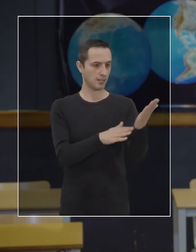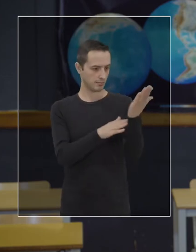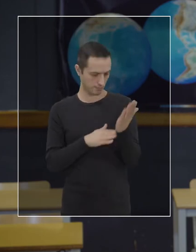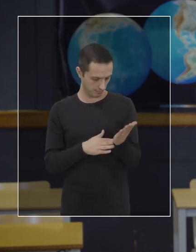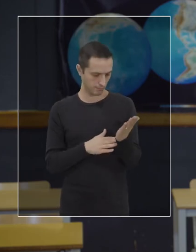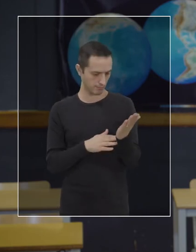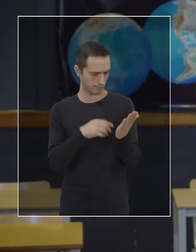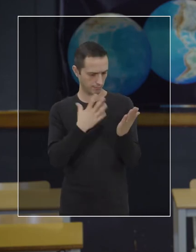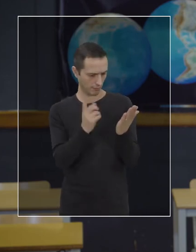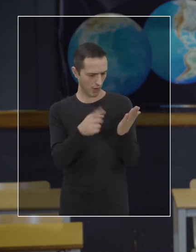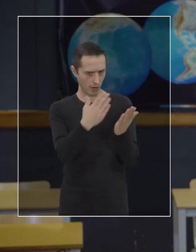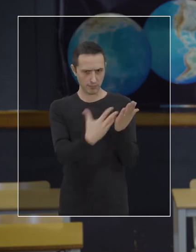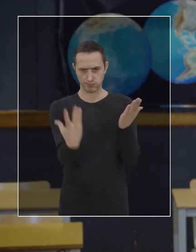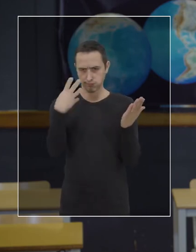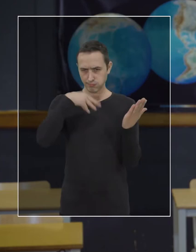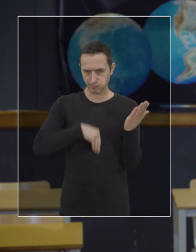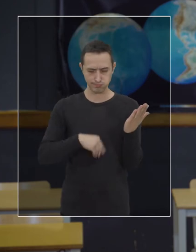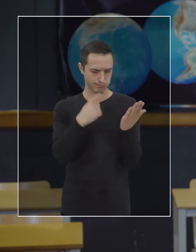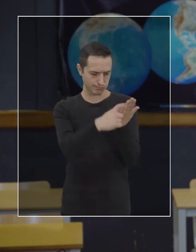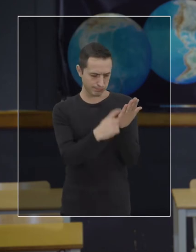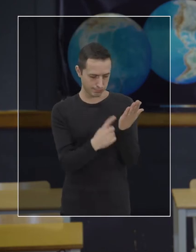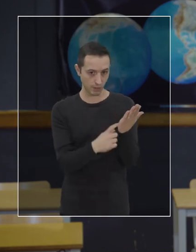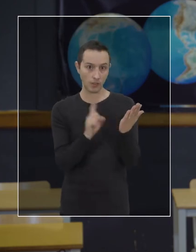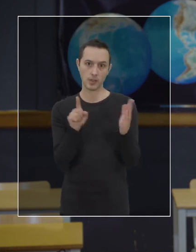on reçoit un texte et d'abord on